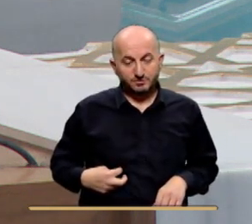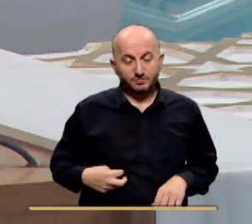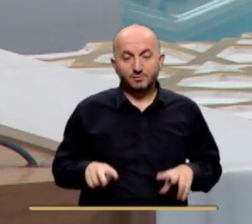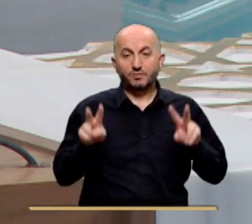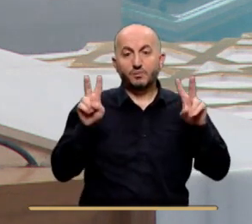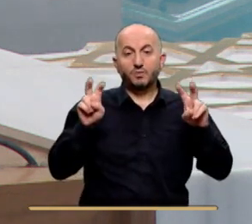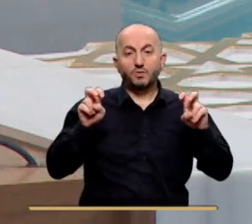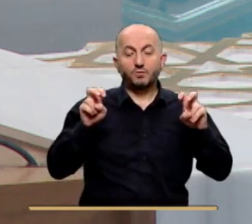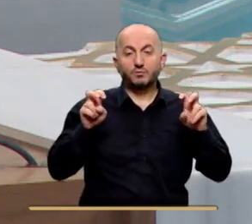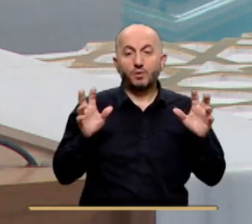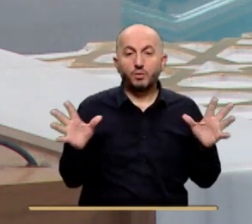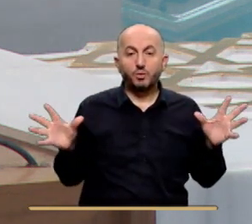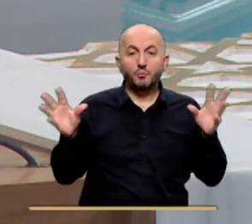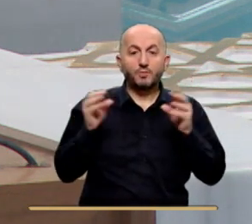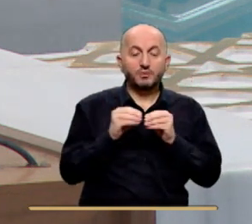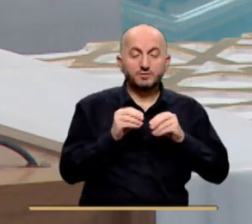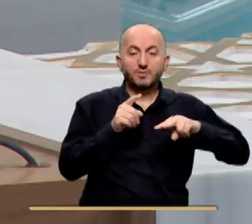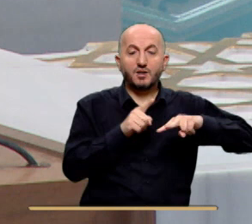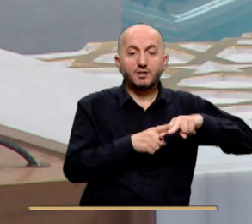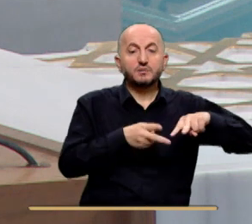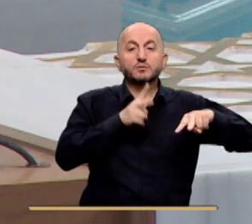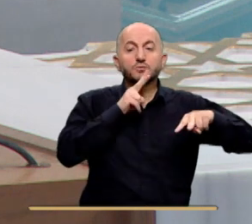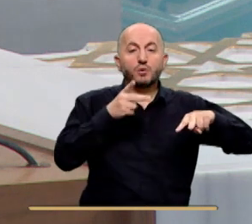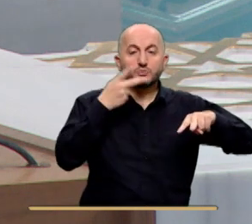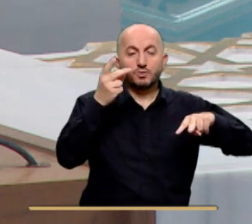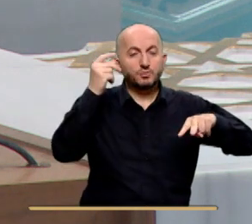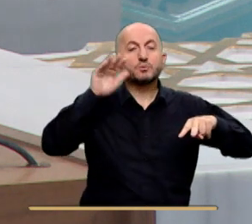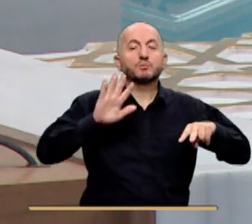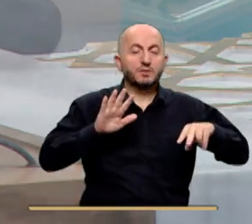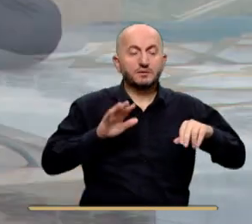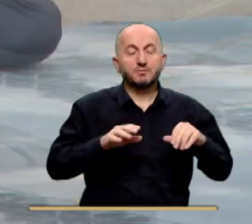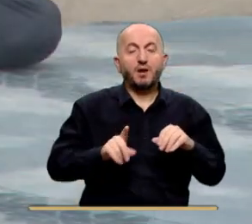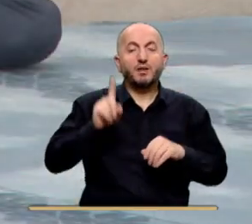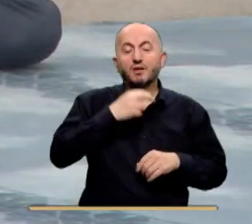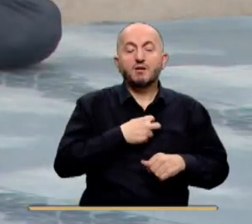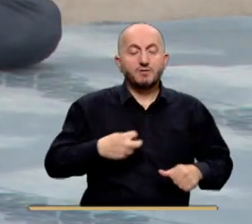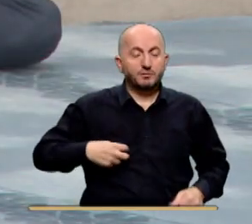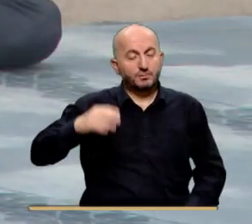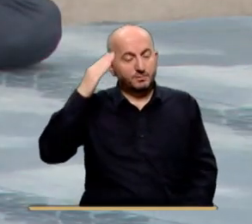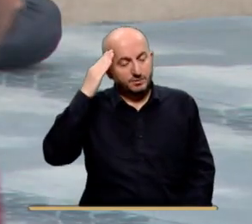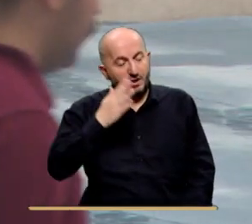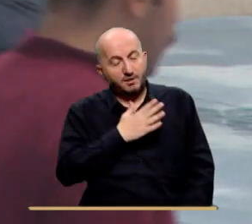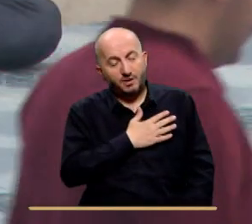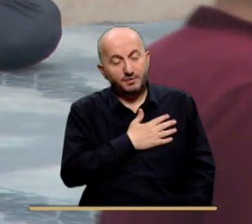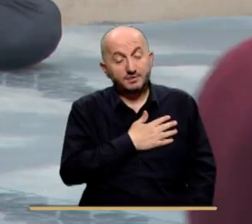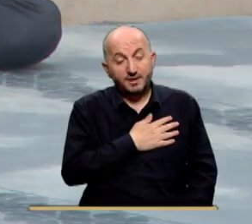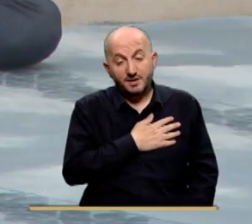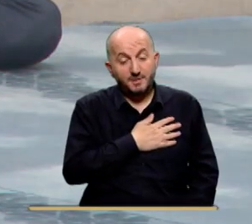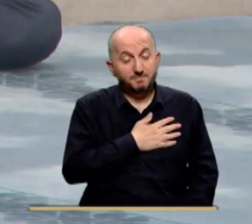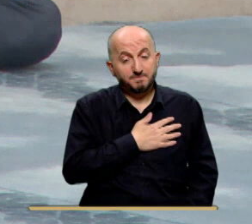konuyu toparlayacağım, Akif'in son sözünü unutmadım. Allah Resulü sallallahu aleyhi ve